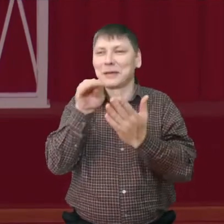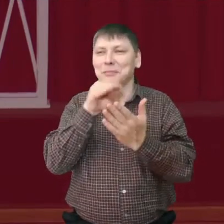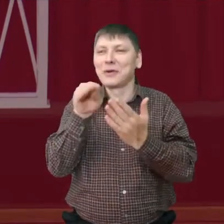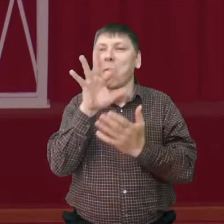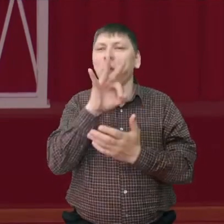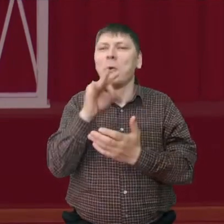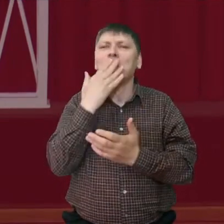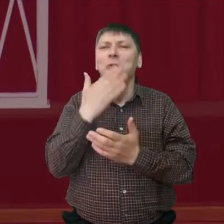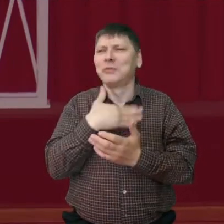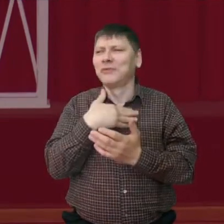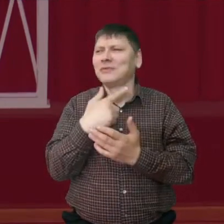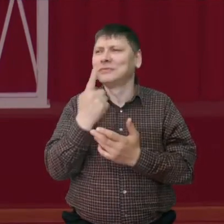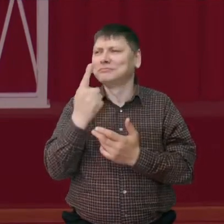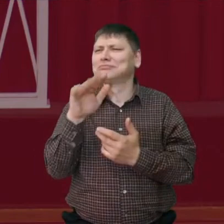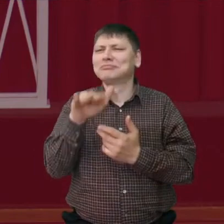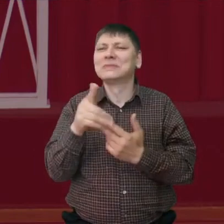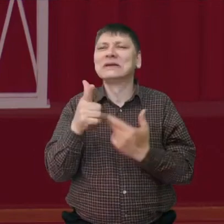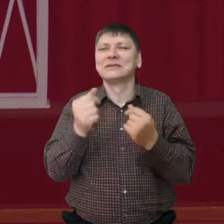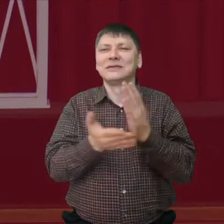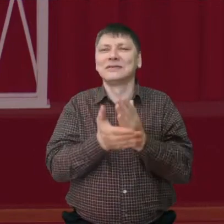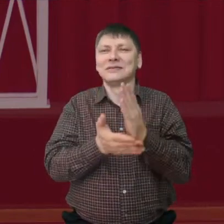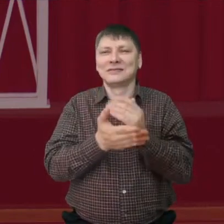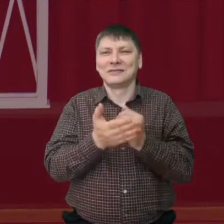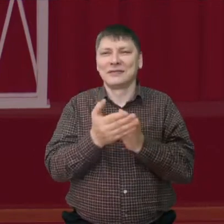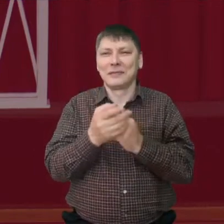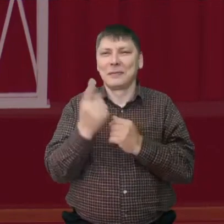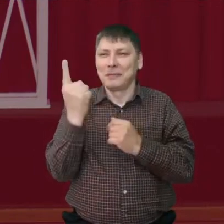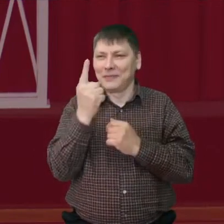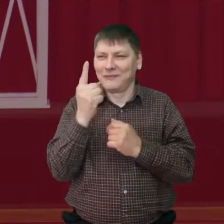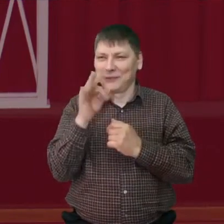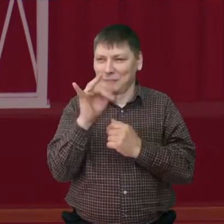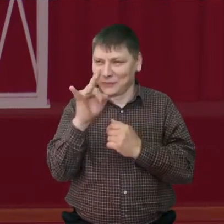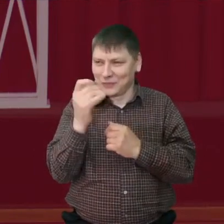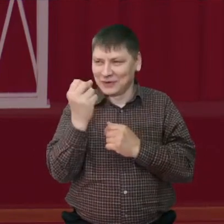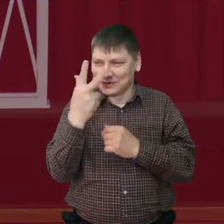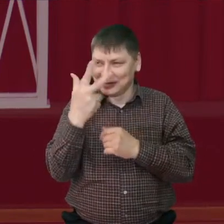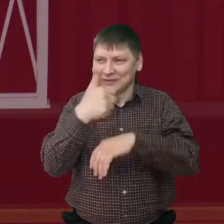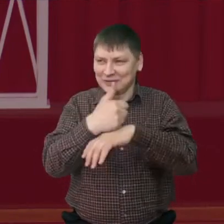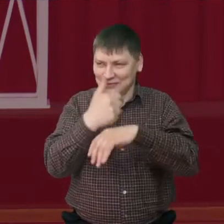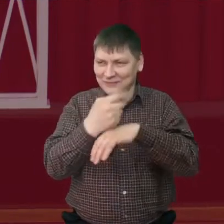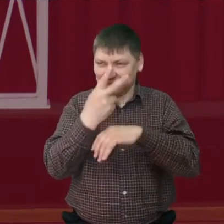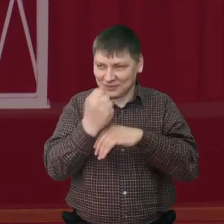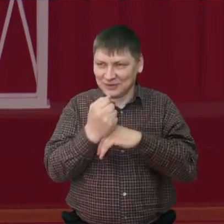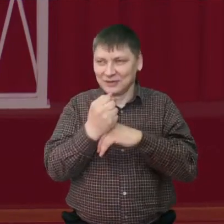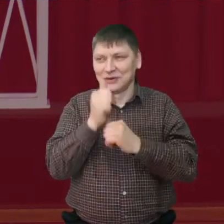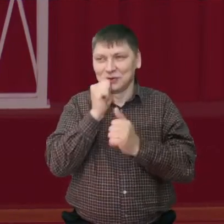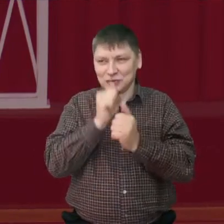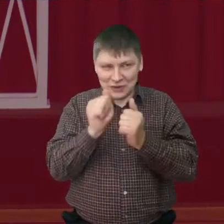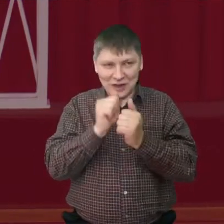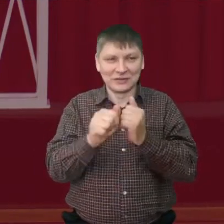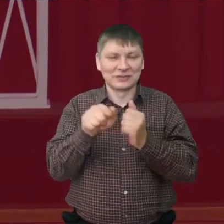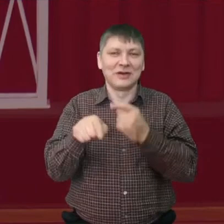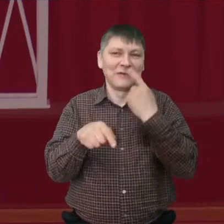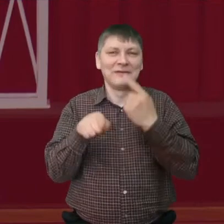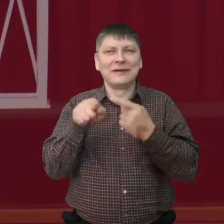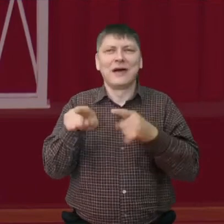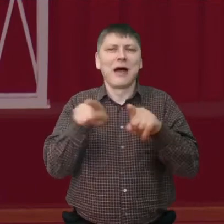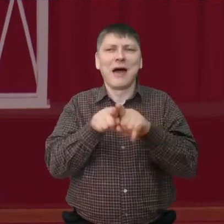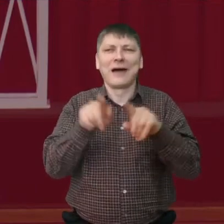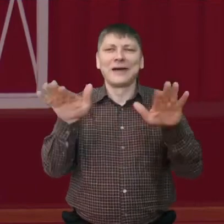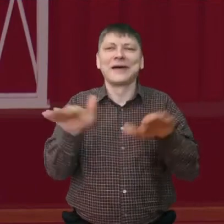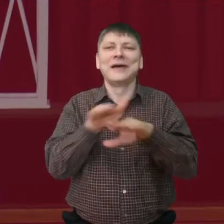записаны в первом послании апостола Павла Коринфянам в 13 главе. Этот отрывок очень часто даже называют как гимн